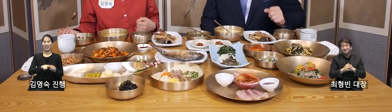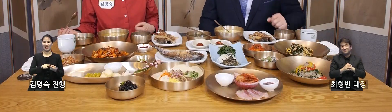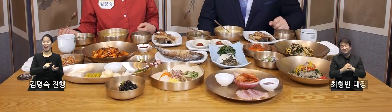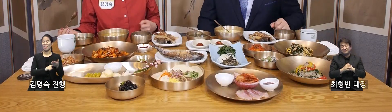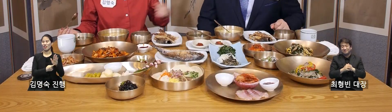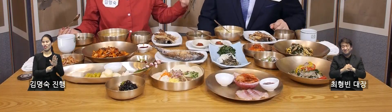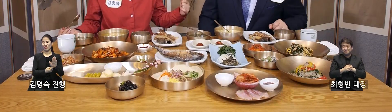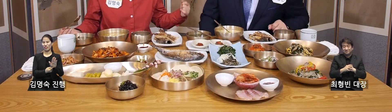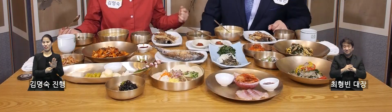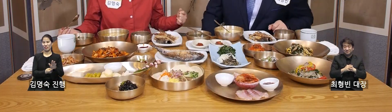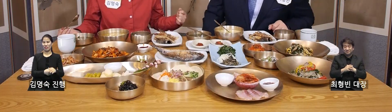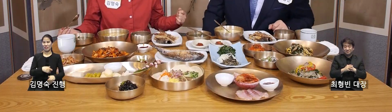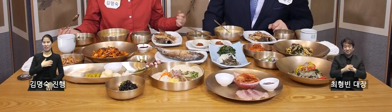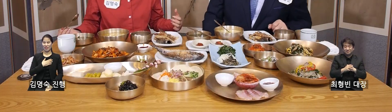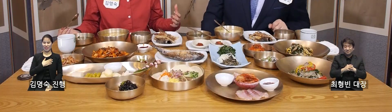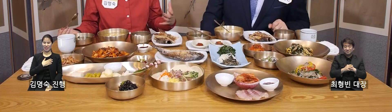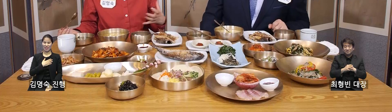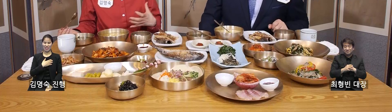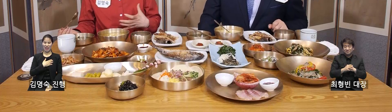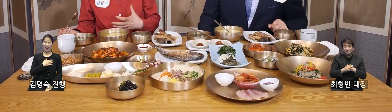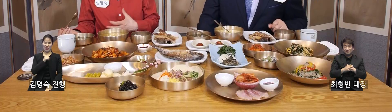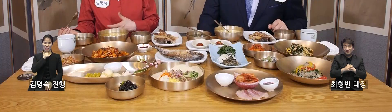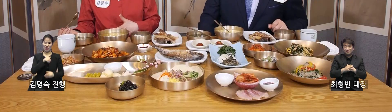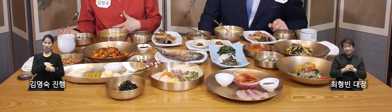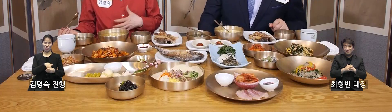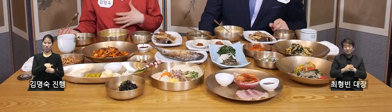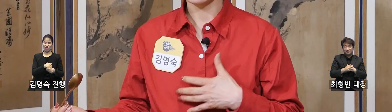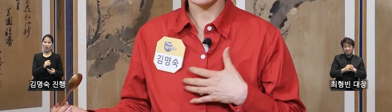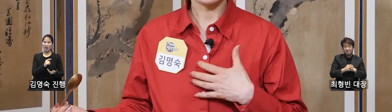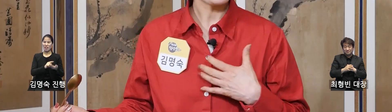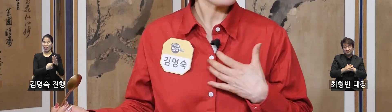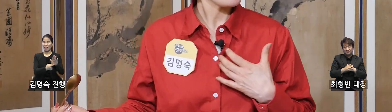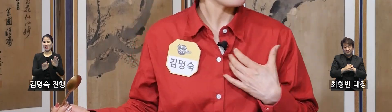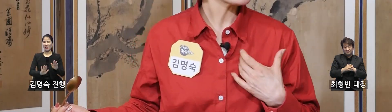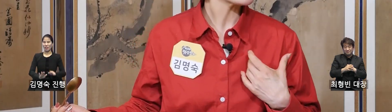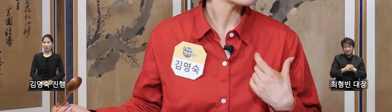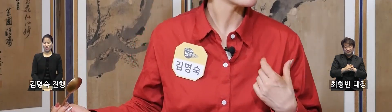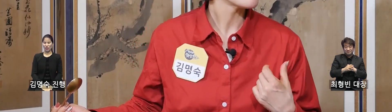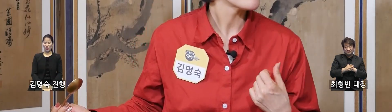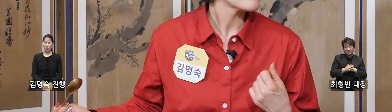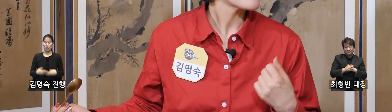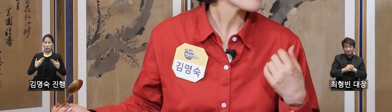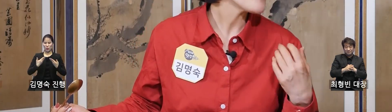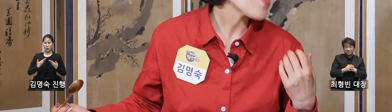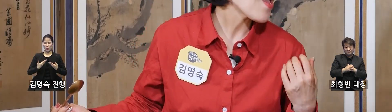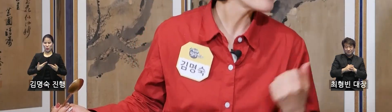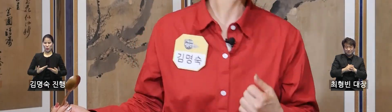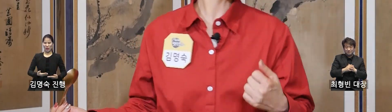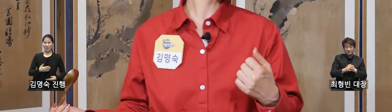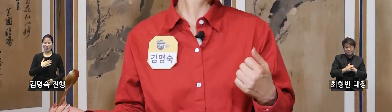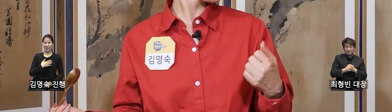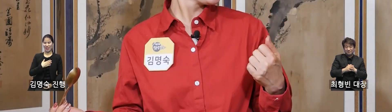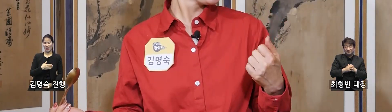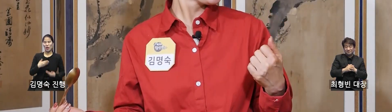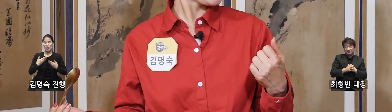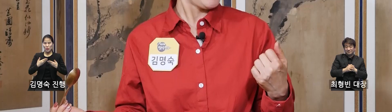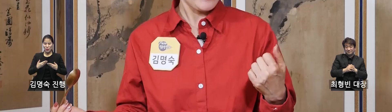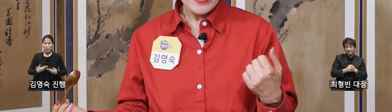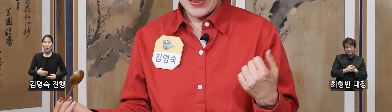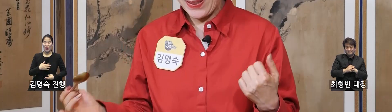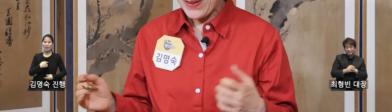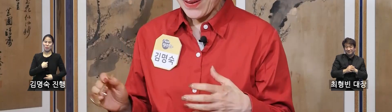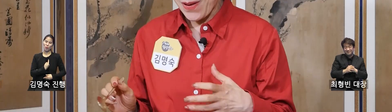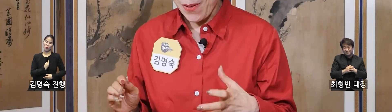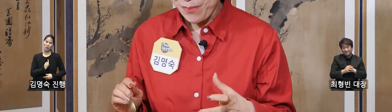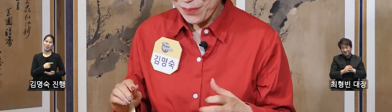과학의 팍 나 뭐야 이렇게 이거 아니라 살며시 아야 이렇게 얘기했습니다 *